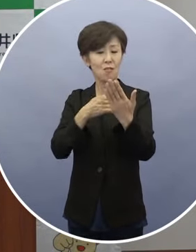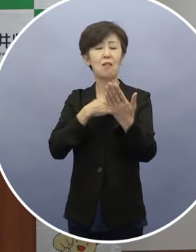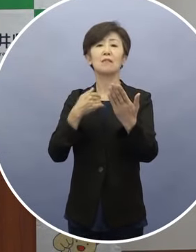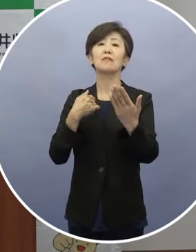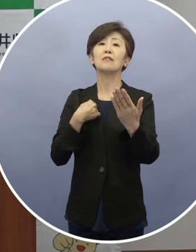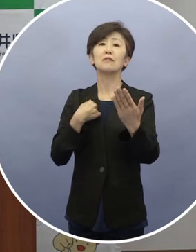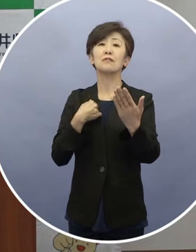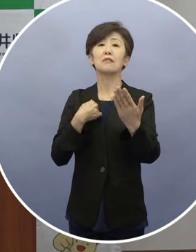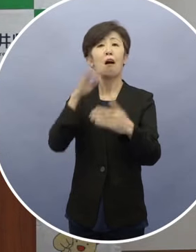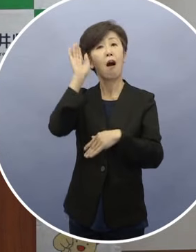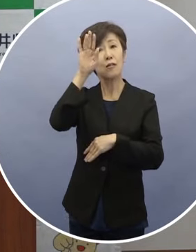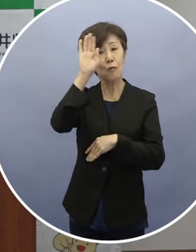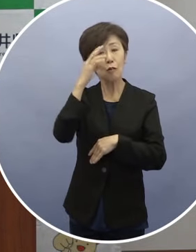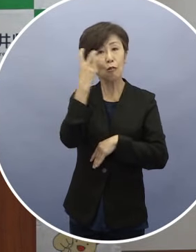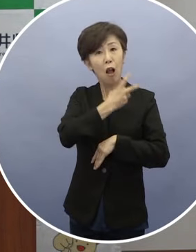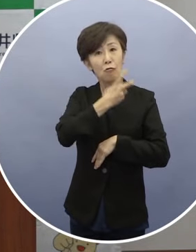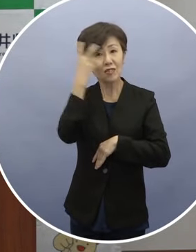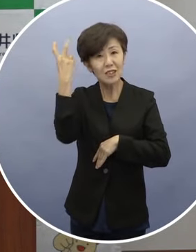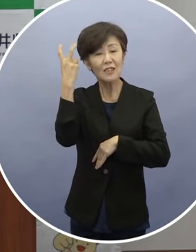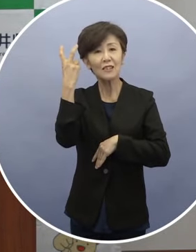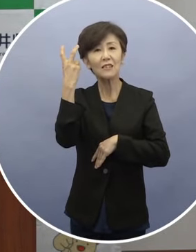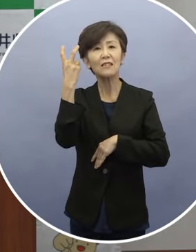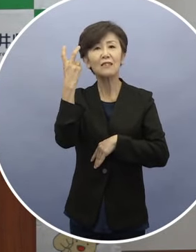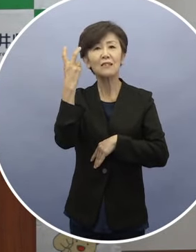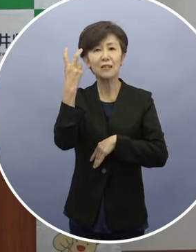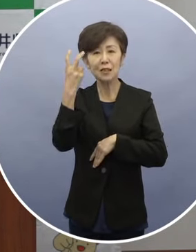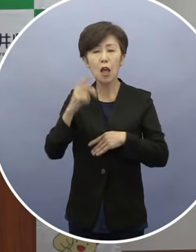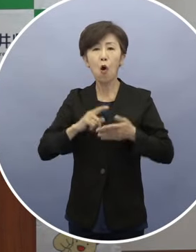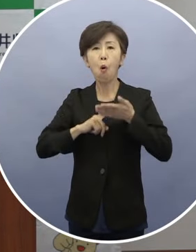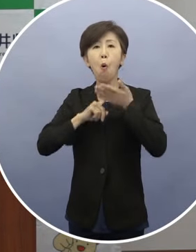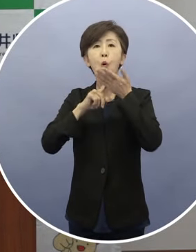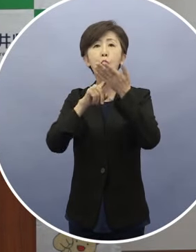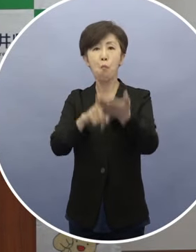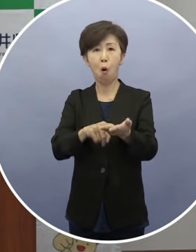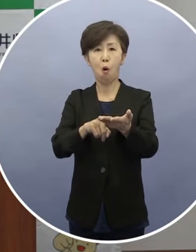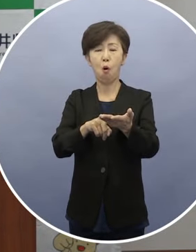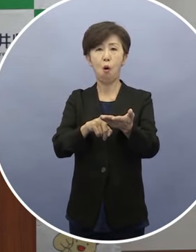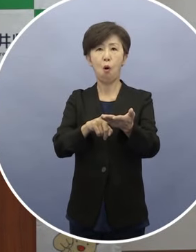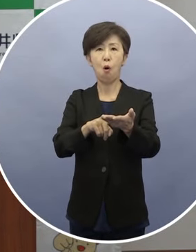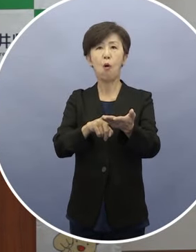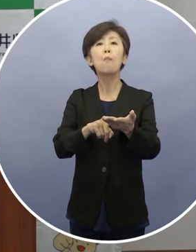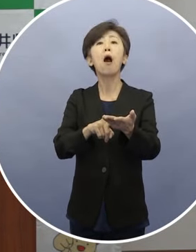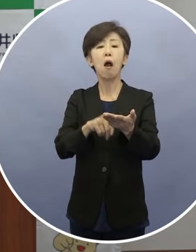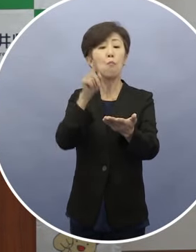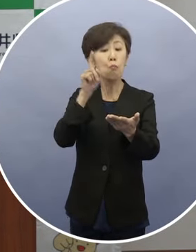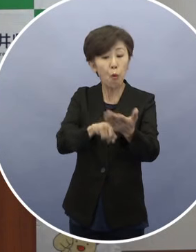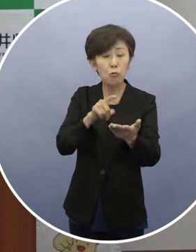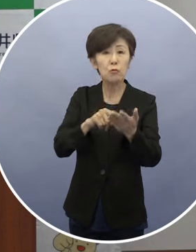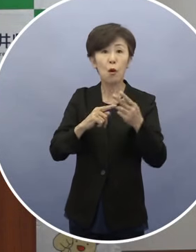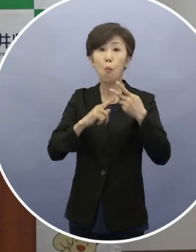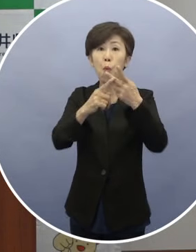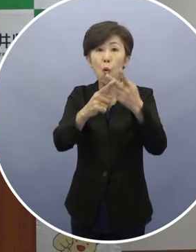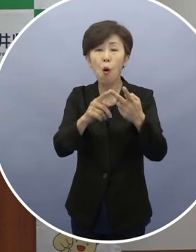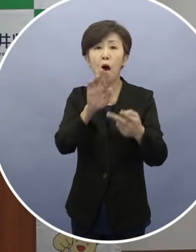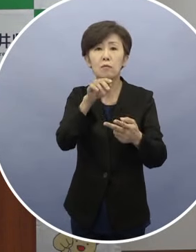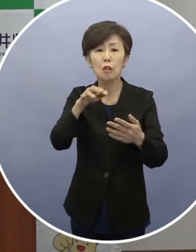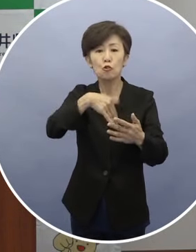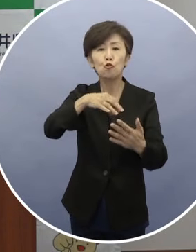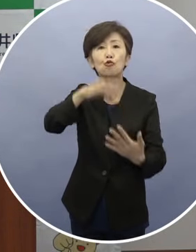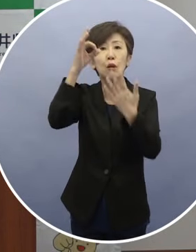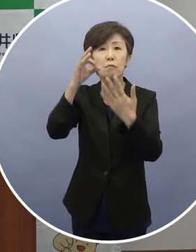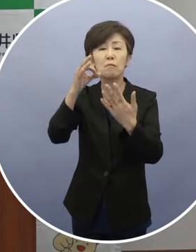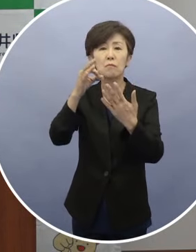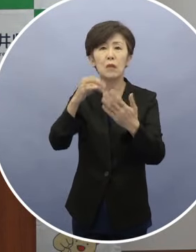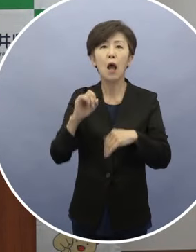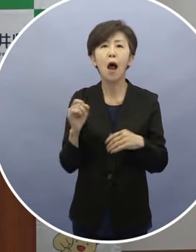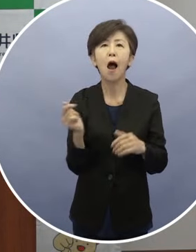で、それを見てですね、これで応募をしていただくというか、もうそのボタンを押せば即時そこで抽選が行われ